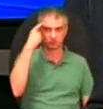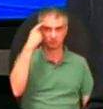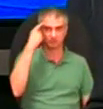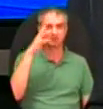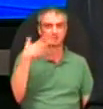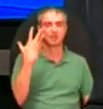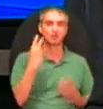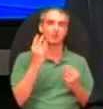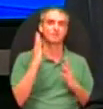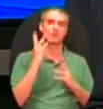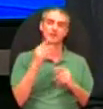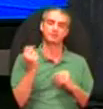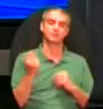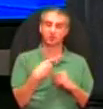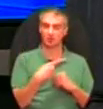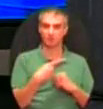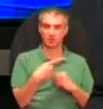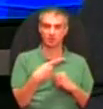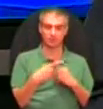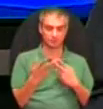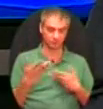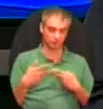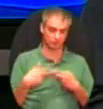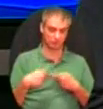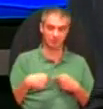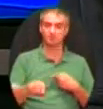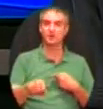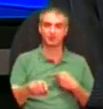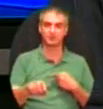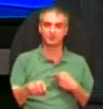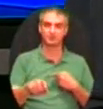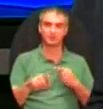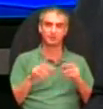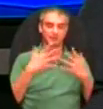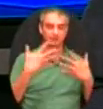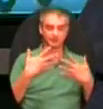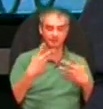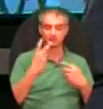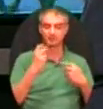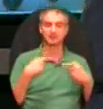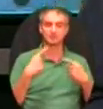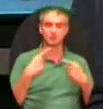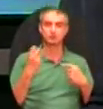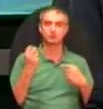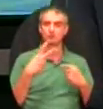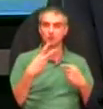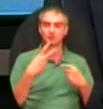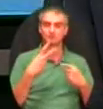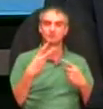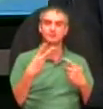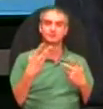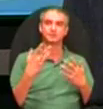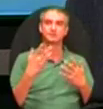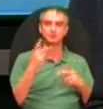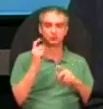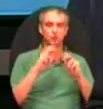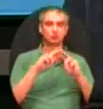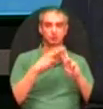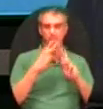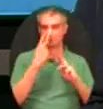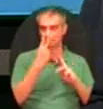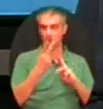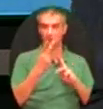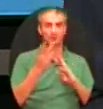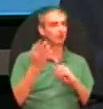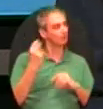שיהיה טוב מאוד אם גם בשבוע שבא עלינו לטובה, בעשרה ימים, 20 יום. שבועיים. מה שאנשים בעולם יראו,